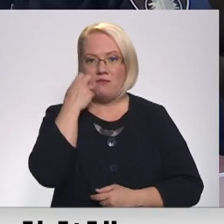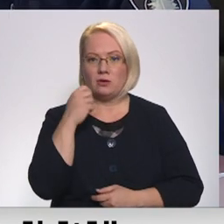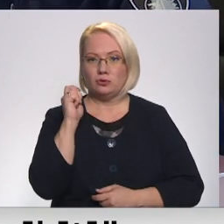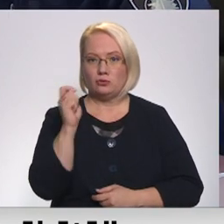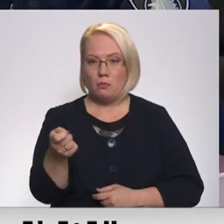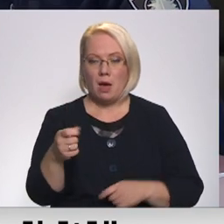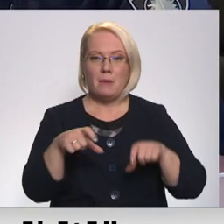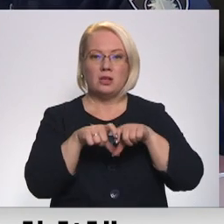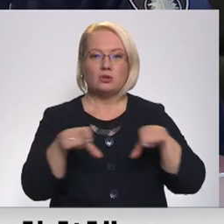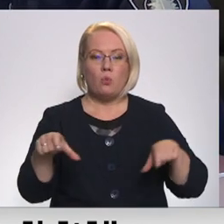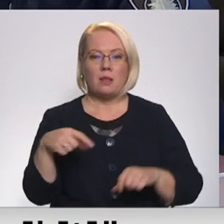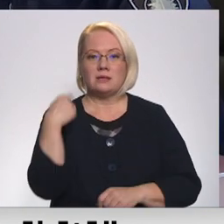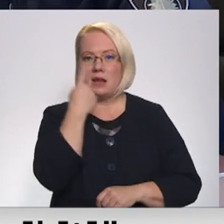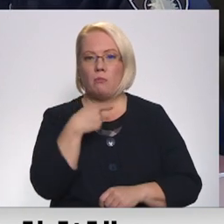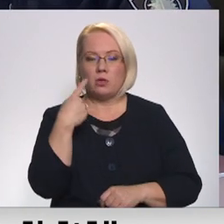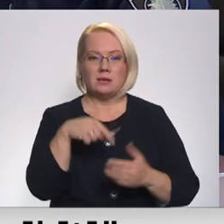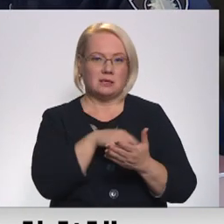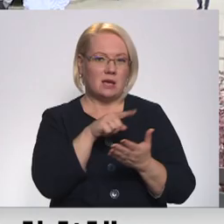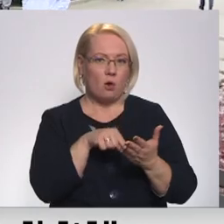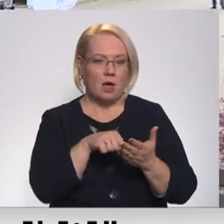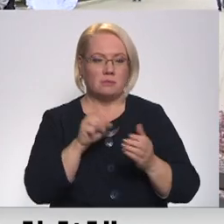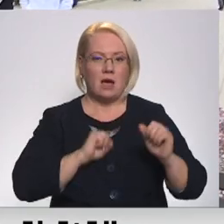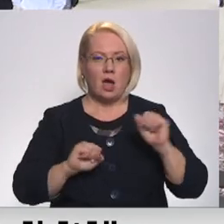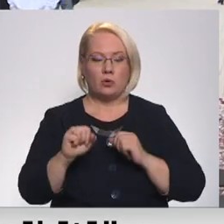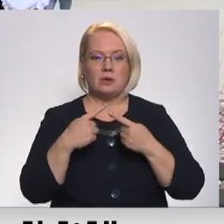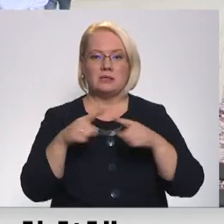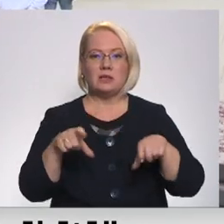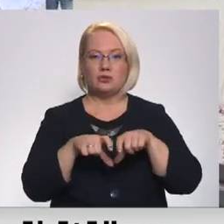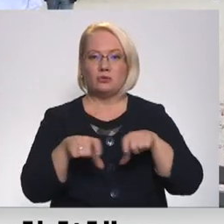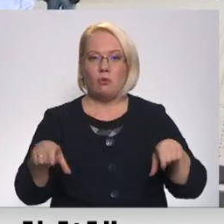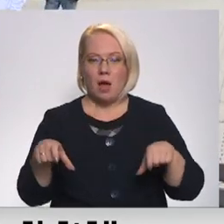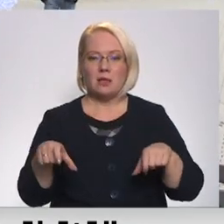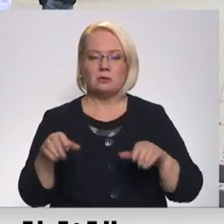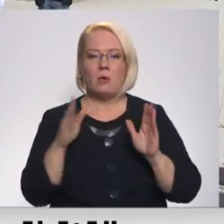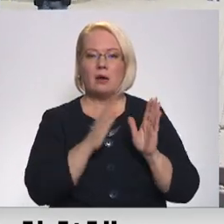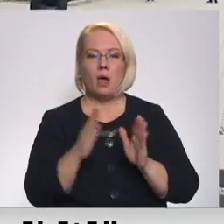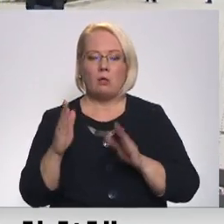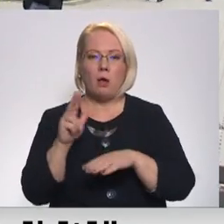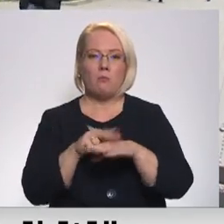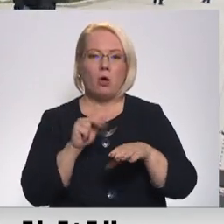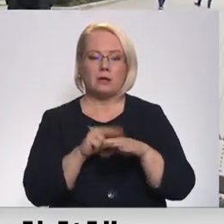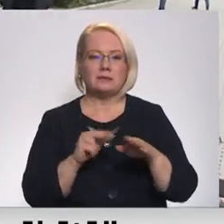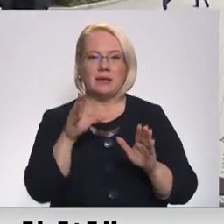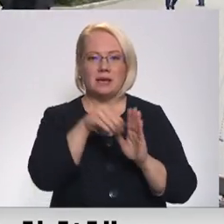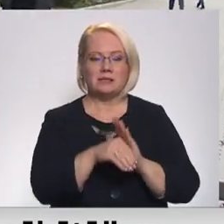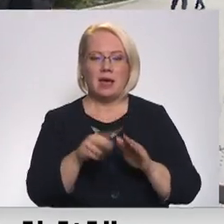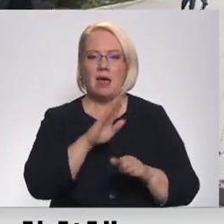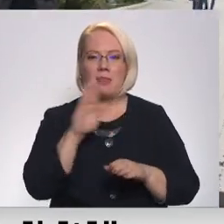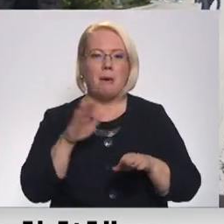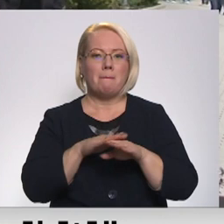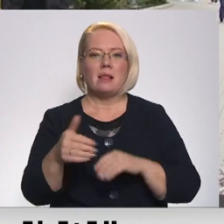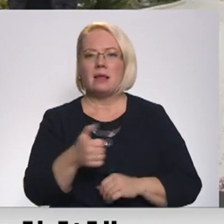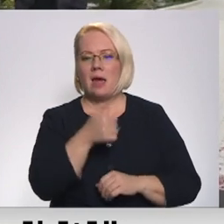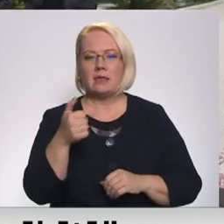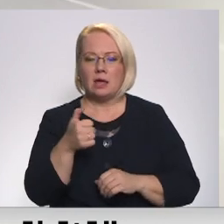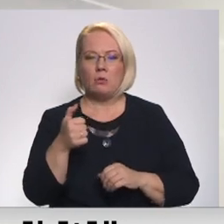tieši skolas reputācijas jautājums iespējams satur citas mācību iestādes Latvijā no regulāras policijas iesaistas nepilngadīgo izglītošanā